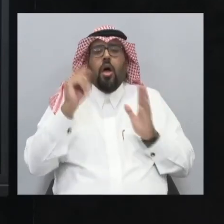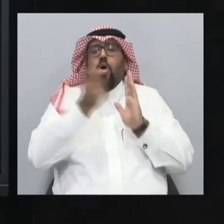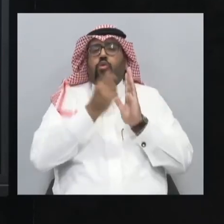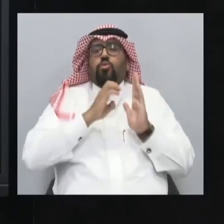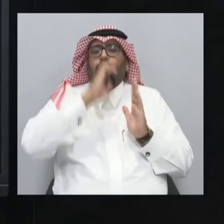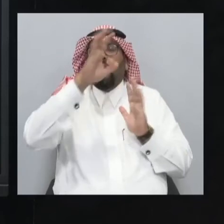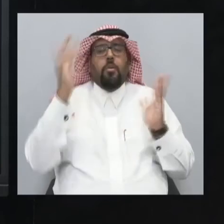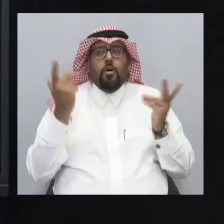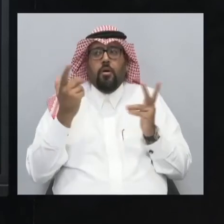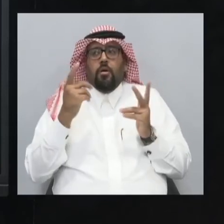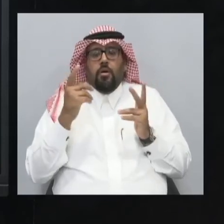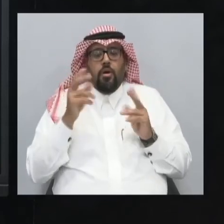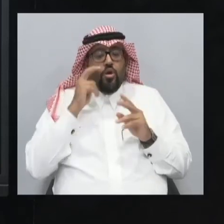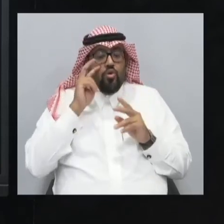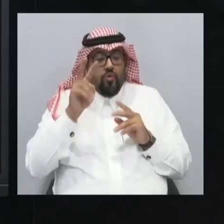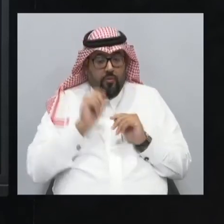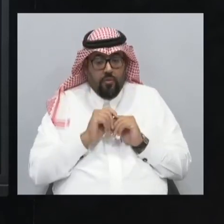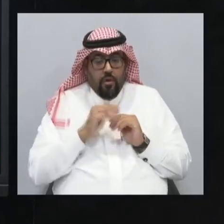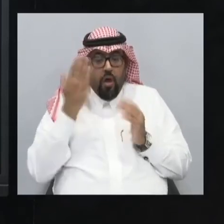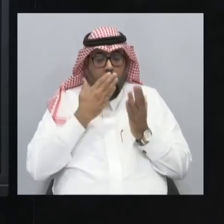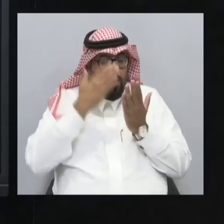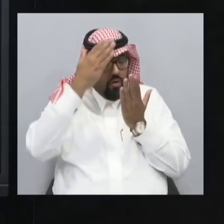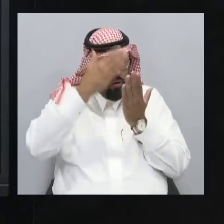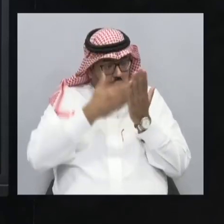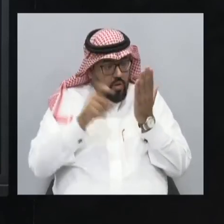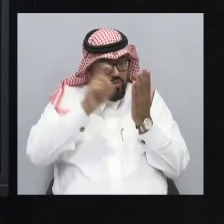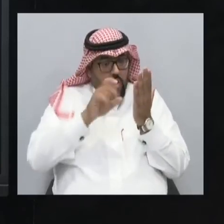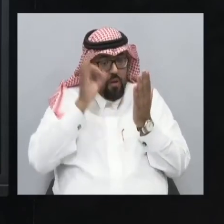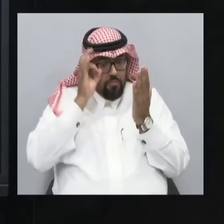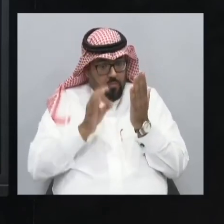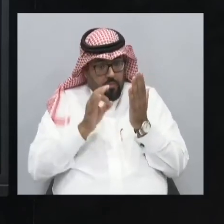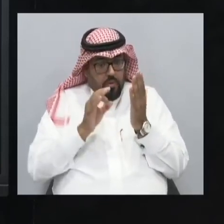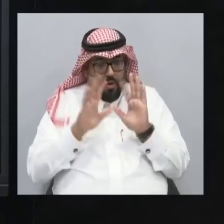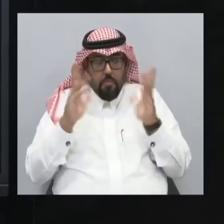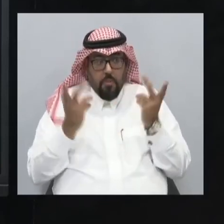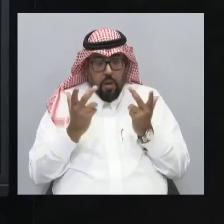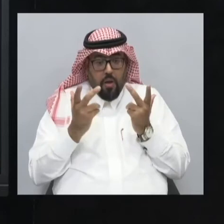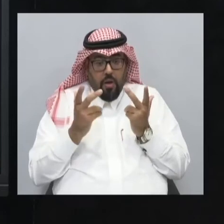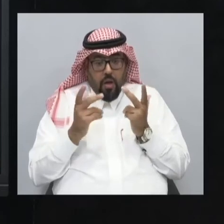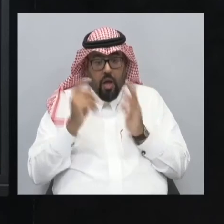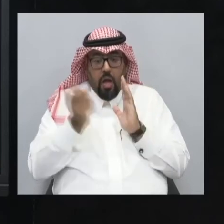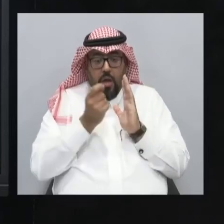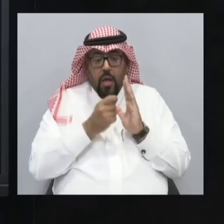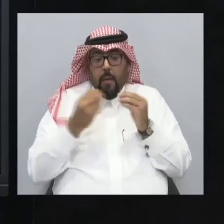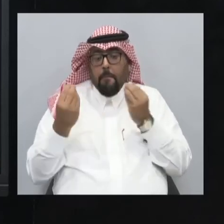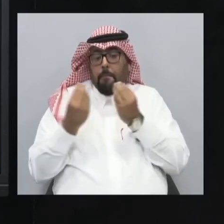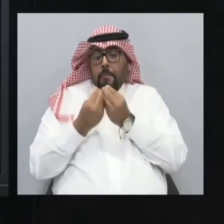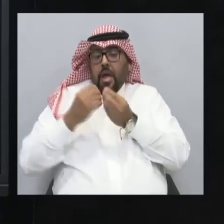إجابة. لاحظ، اقرأ سؤال بتمعن، من مطلوب هذا الهدف؟ أكتب مع من